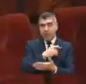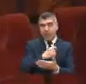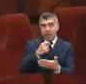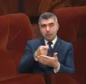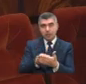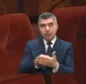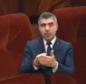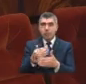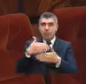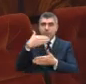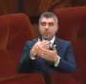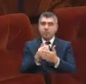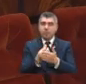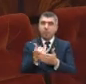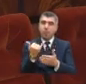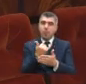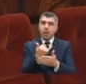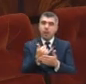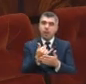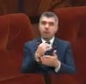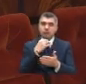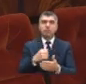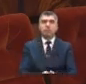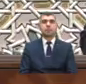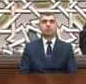بشكل مزيان باش ما تغرقاش الشتا بحال التيرانات.